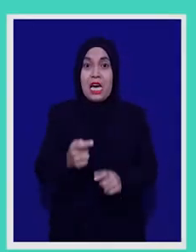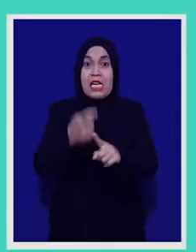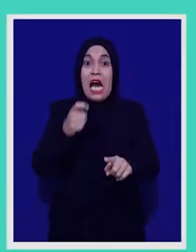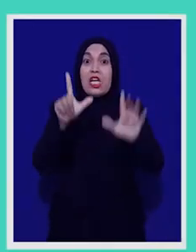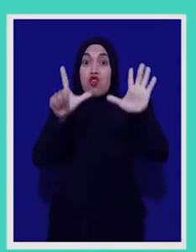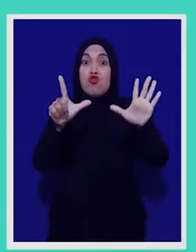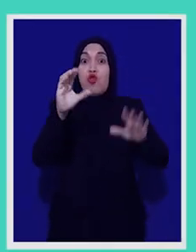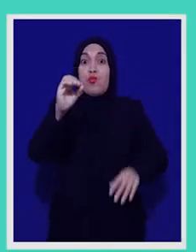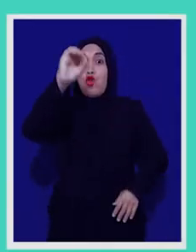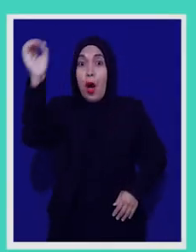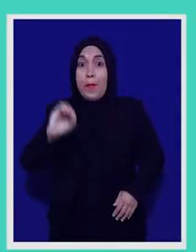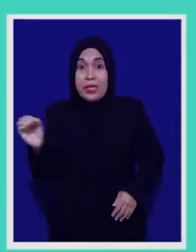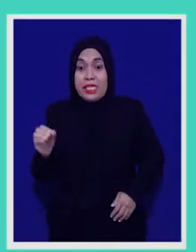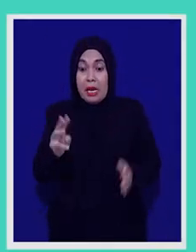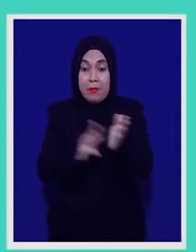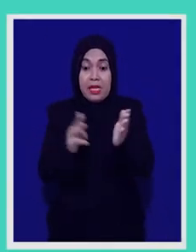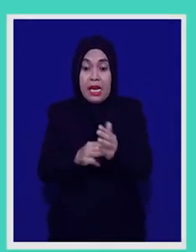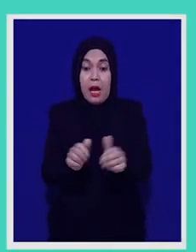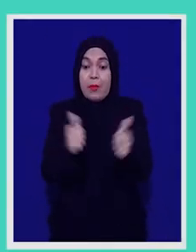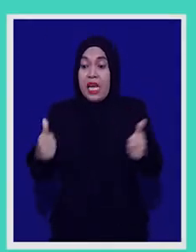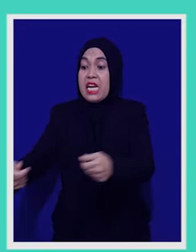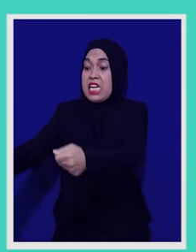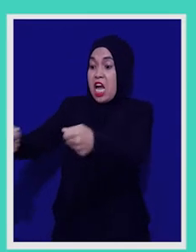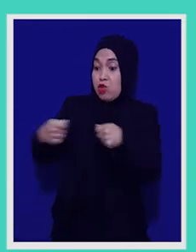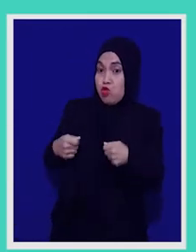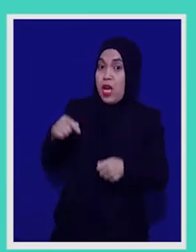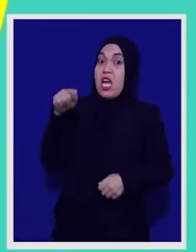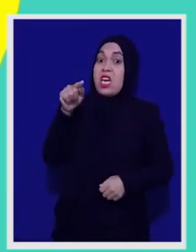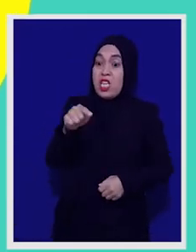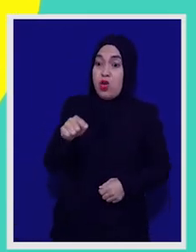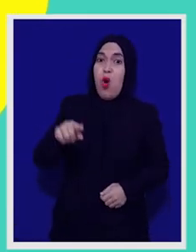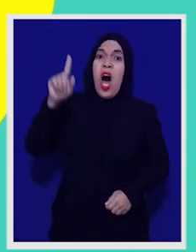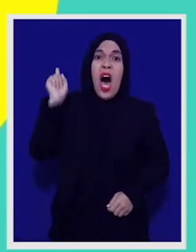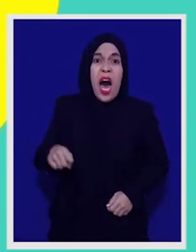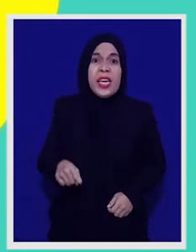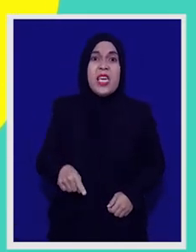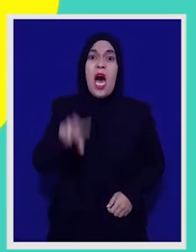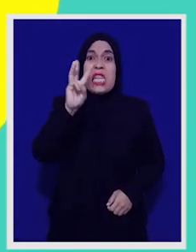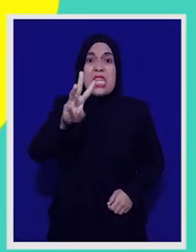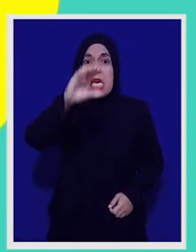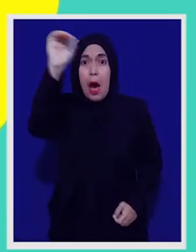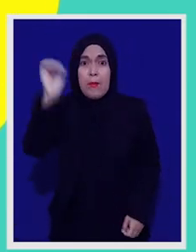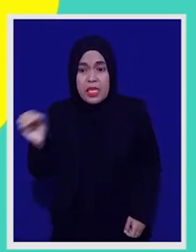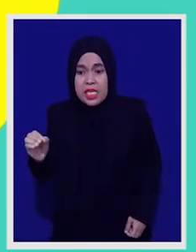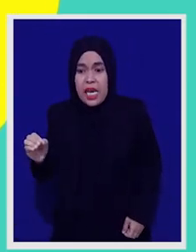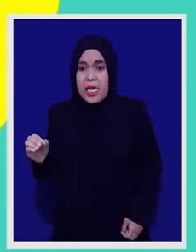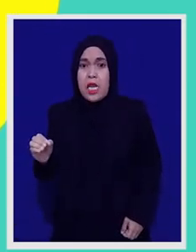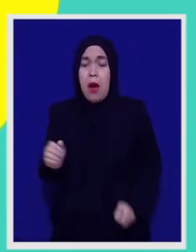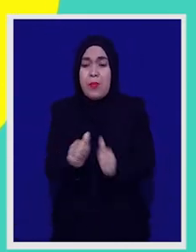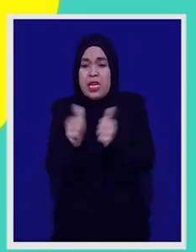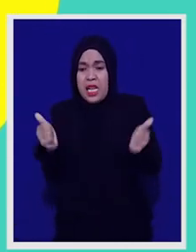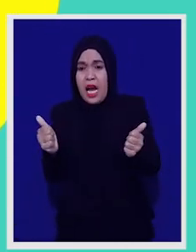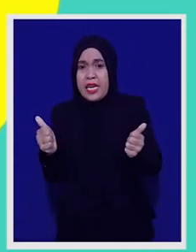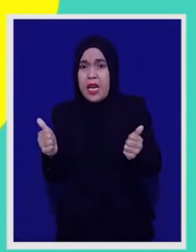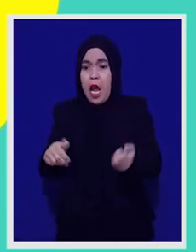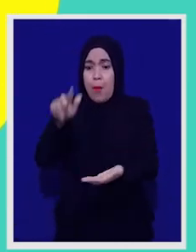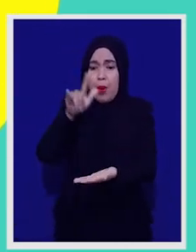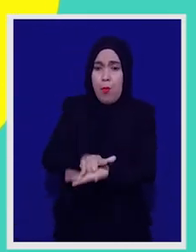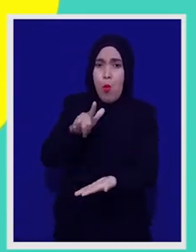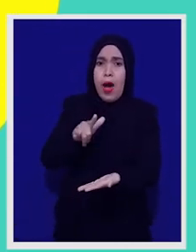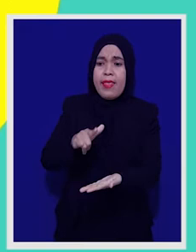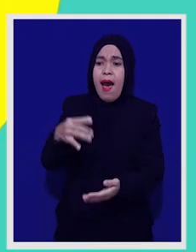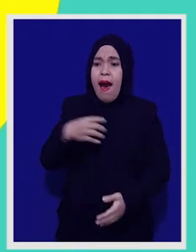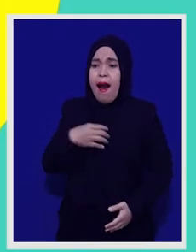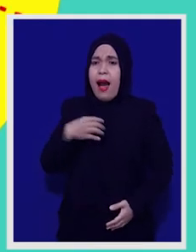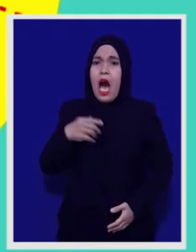Dari 70% perkara perceraian yang diajukan tersebut, hanya 3% putusan perceraian yang memuat hak-hak